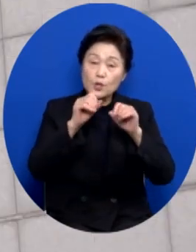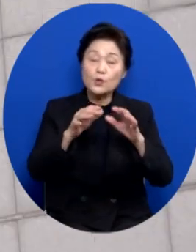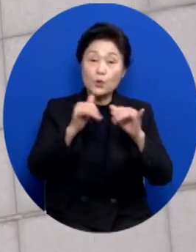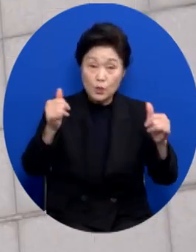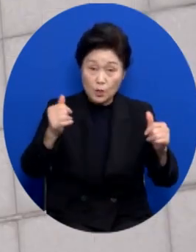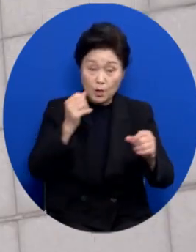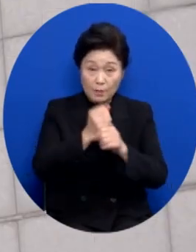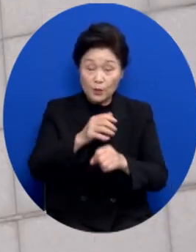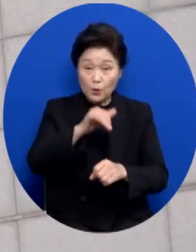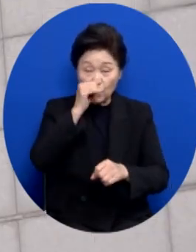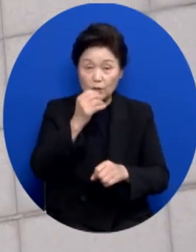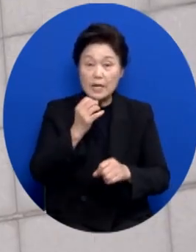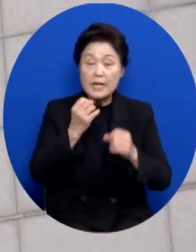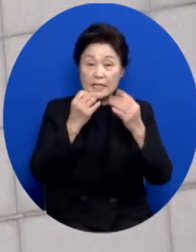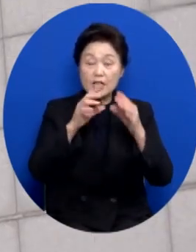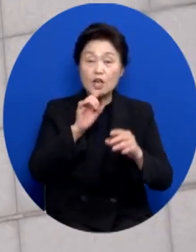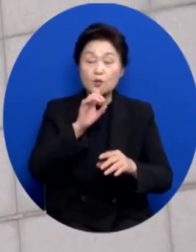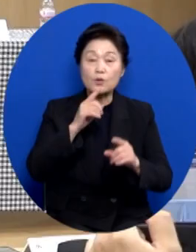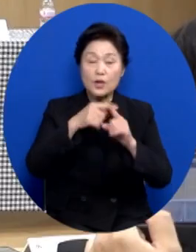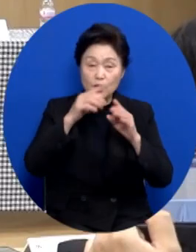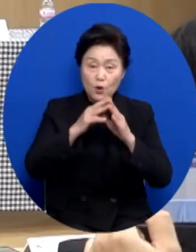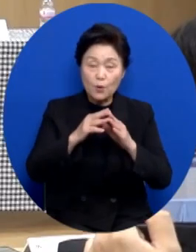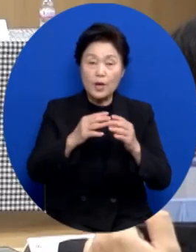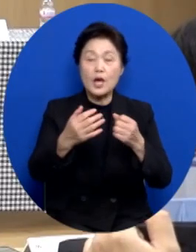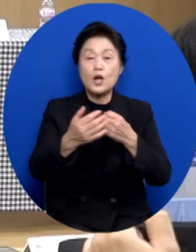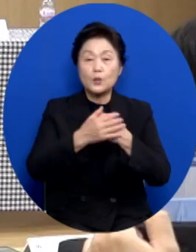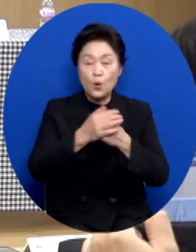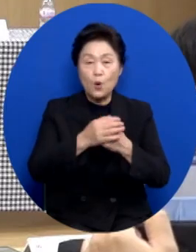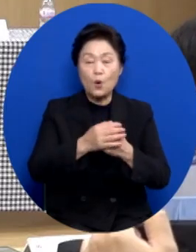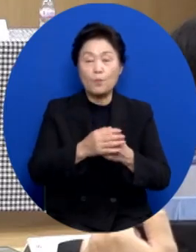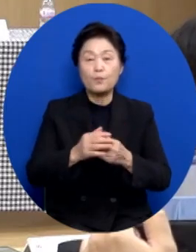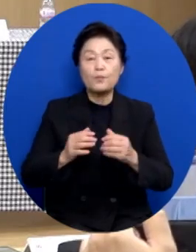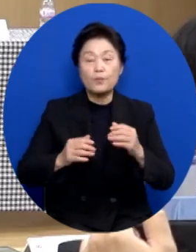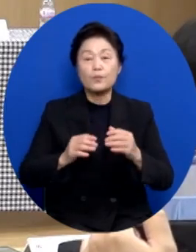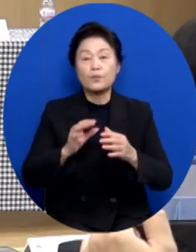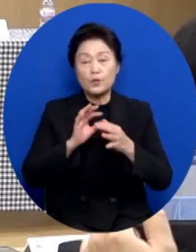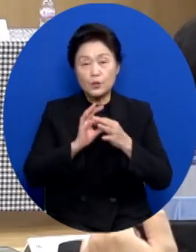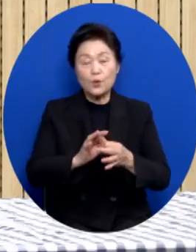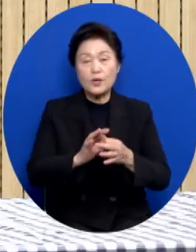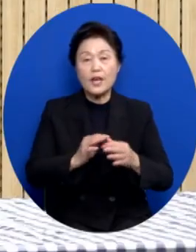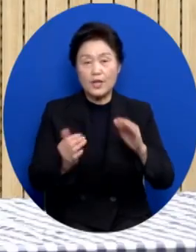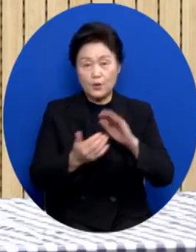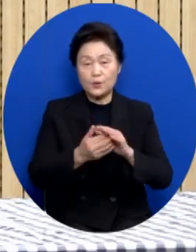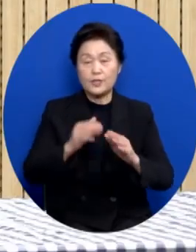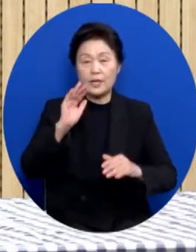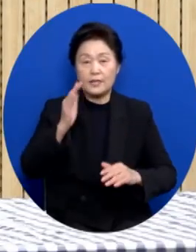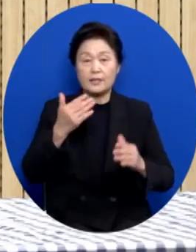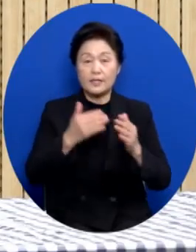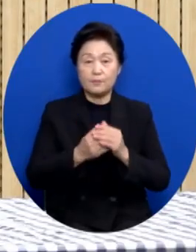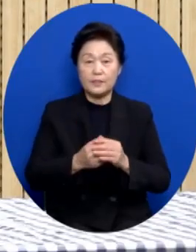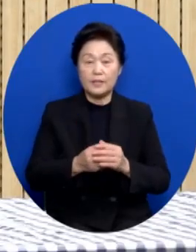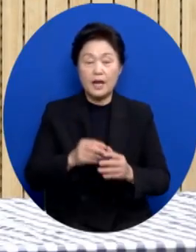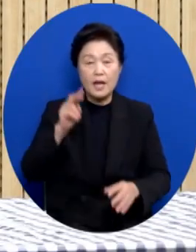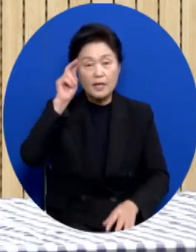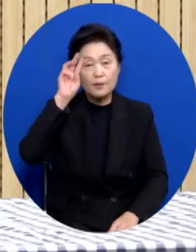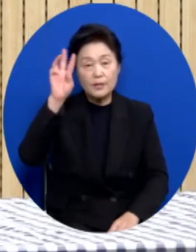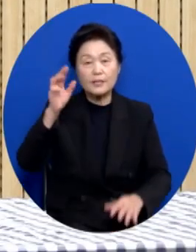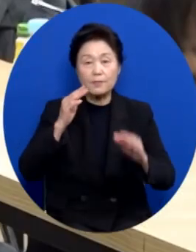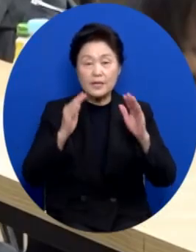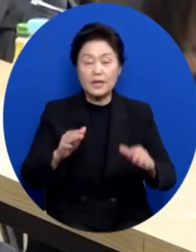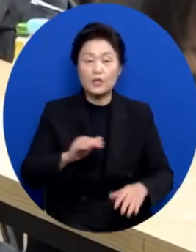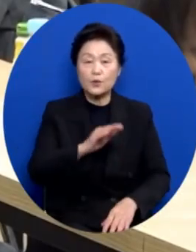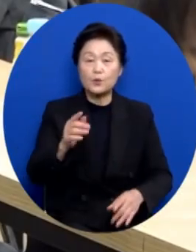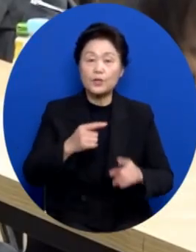세우고 있는 세중앙교회의 전폭적인 지원과 협력으로 이루어졌습니다. 2박 3일 동안 저희 교회가 호스트하면서